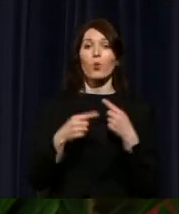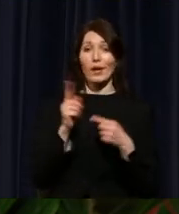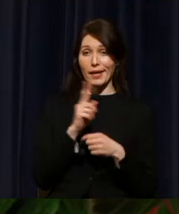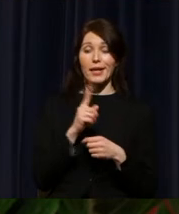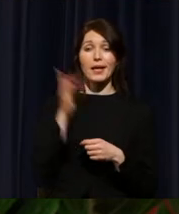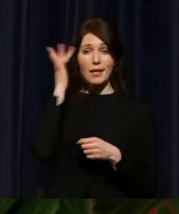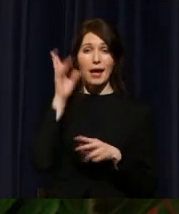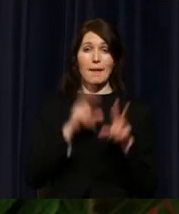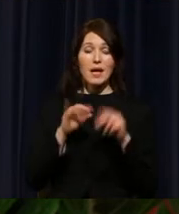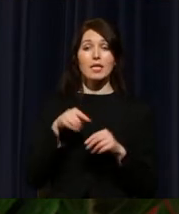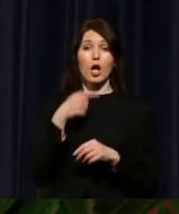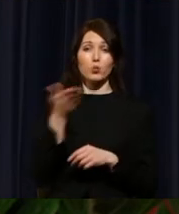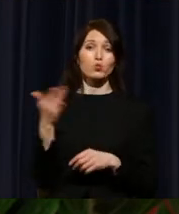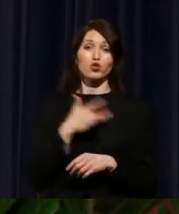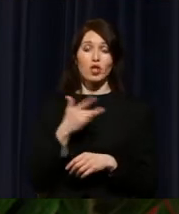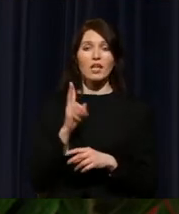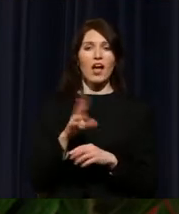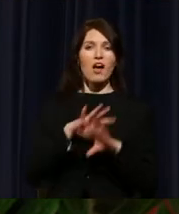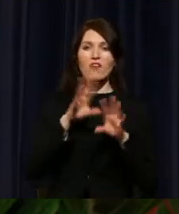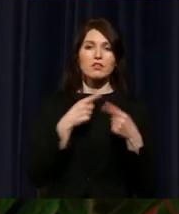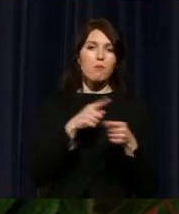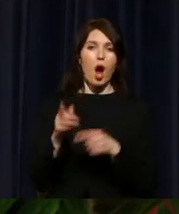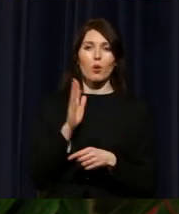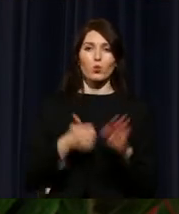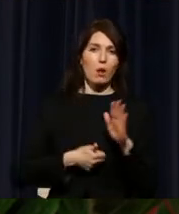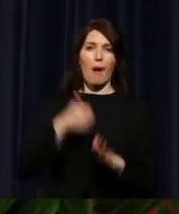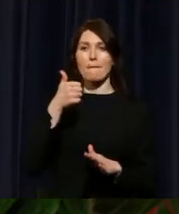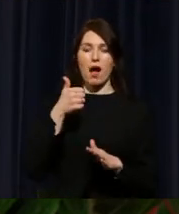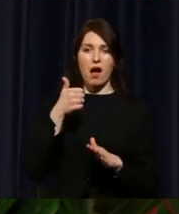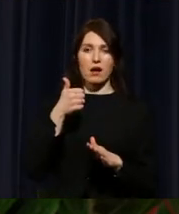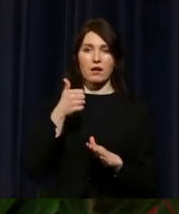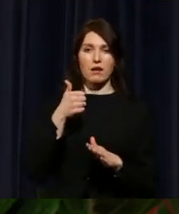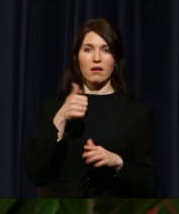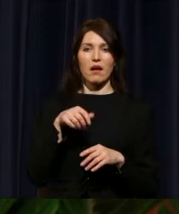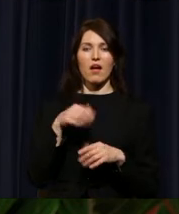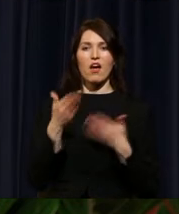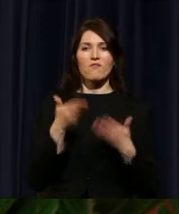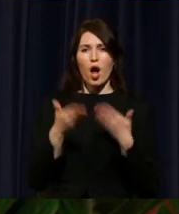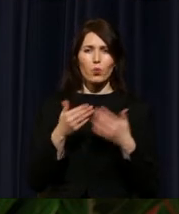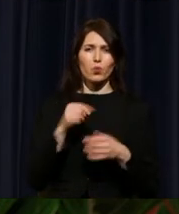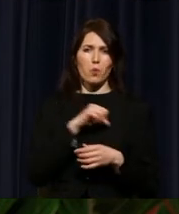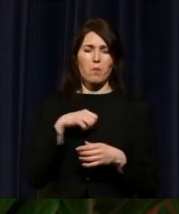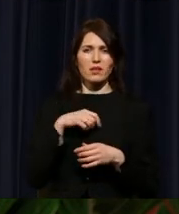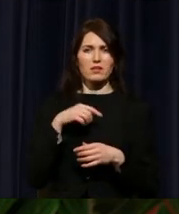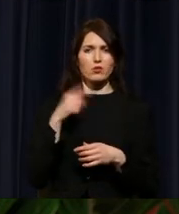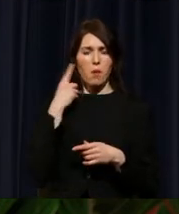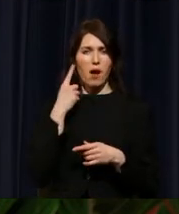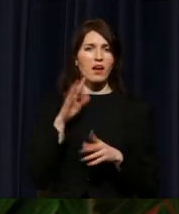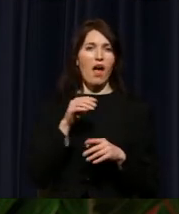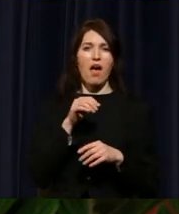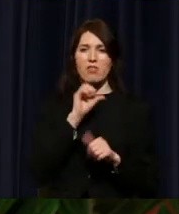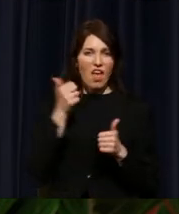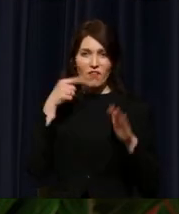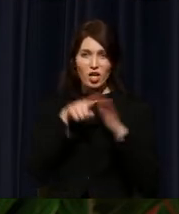arī tad, ja tev liekas, ka, es nezinu, vispārējie būs labāki, nezinu, netiks iekšā, sapratīsi, vajadzēja varbūt